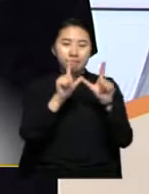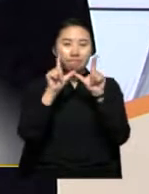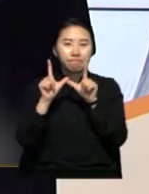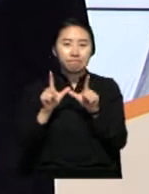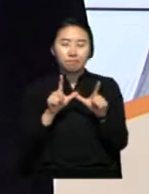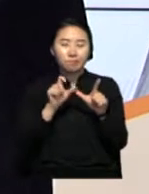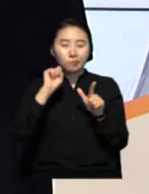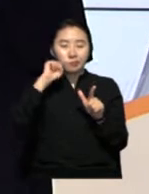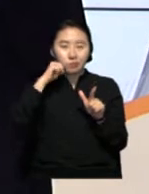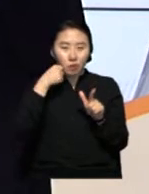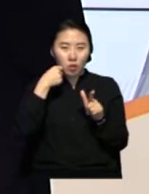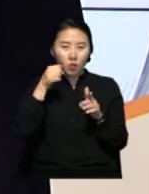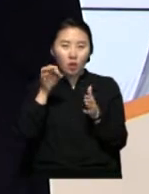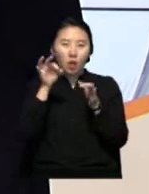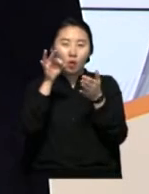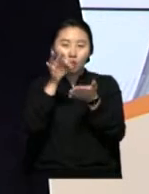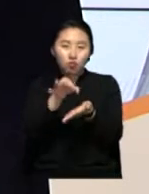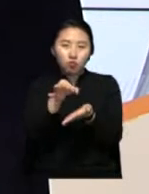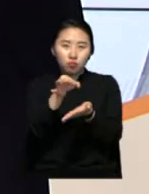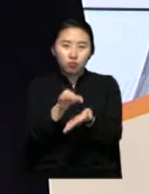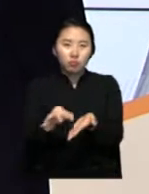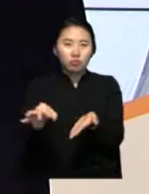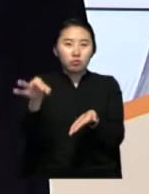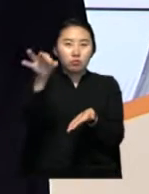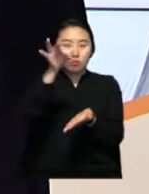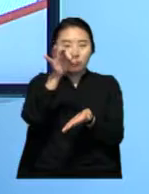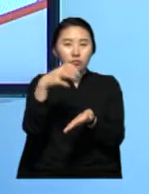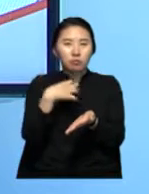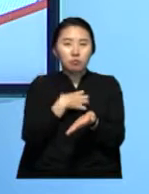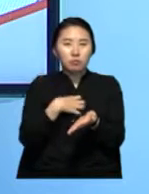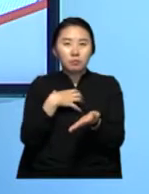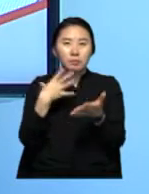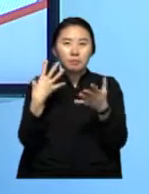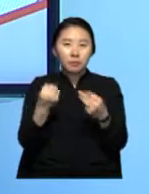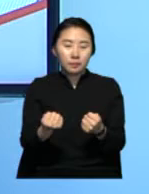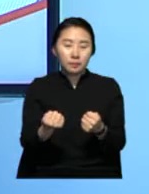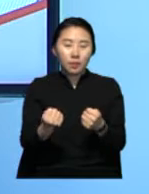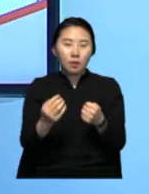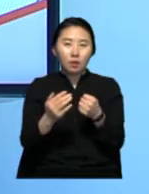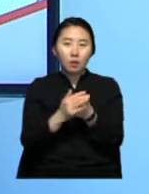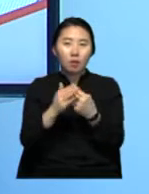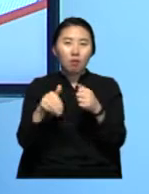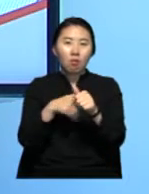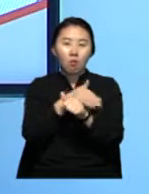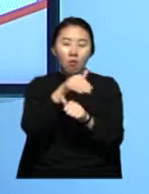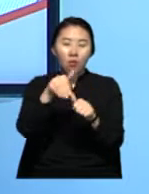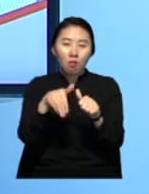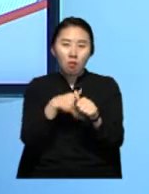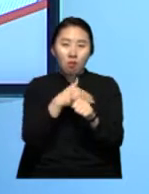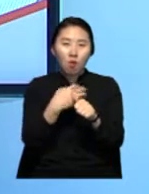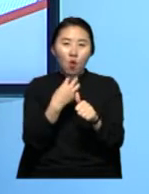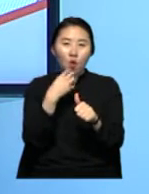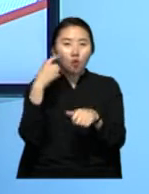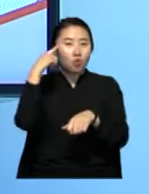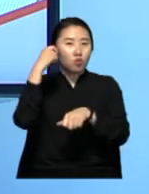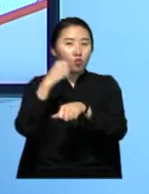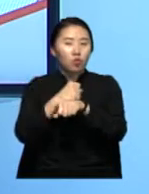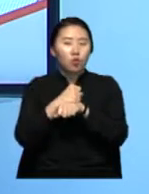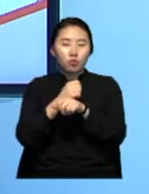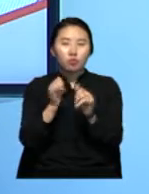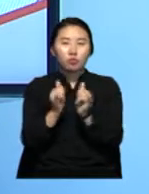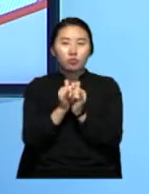원인인 물가 상승에 대해 걱정하시는 분들 많으실 겁니다. 네, 이런 상황을 반영하듯 서울연구원의